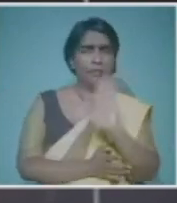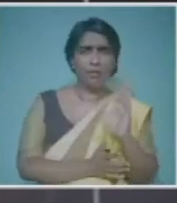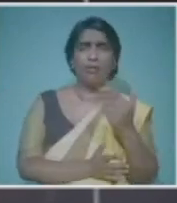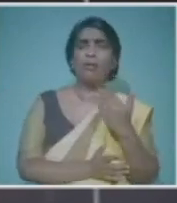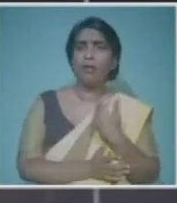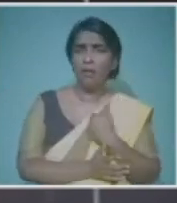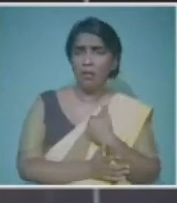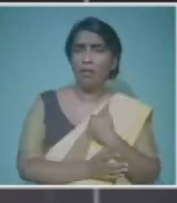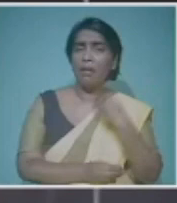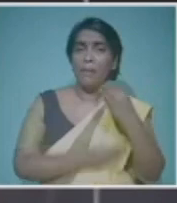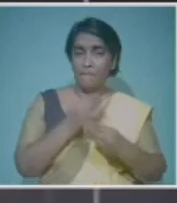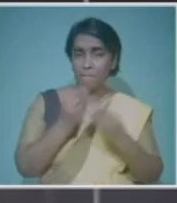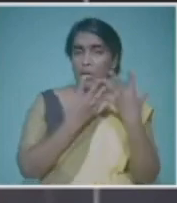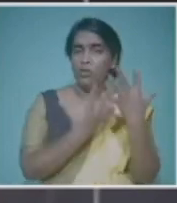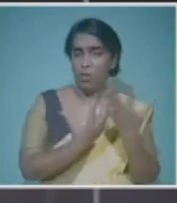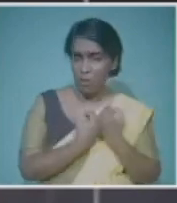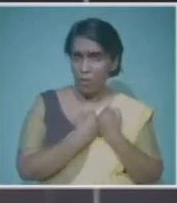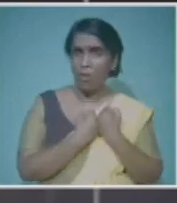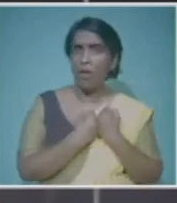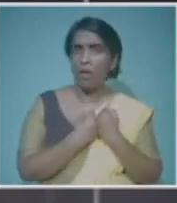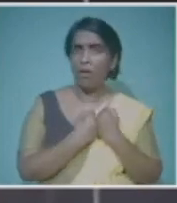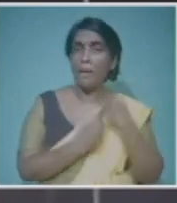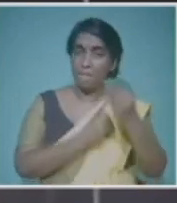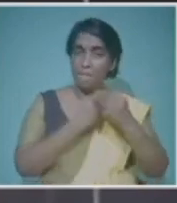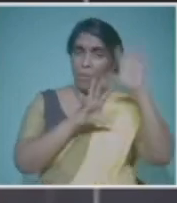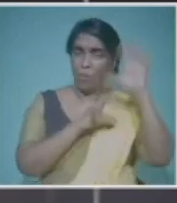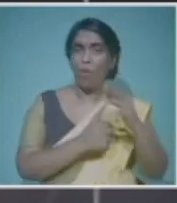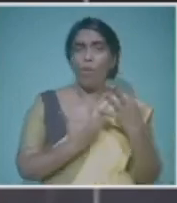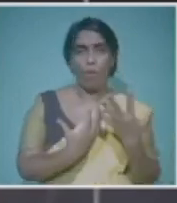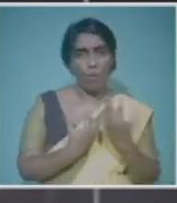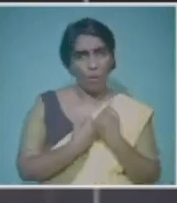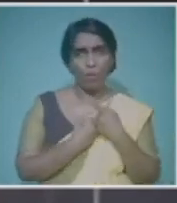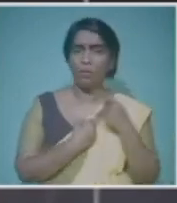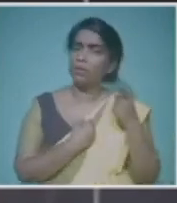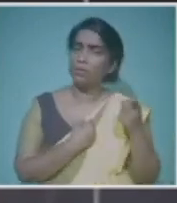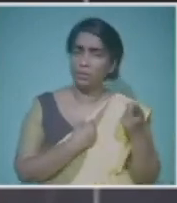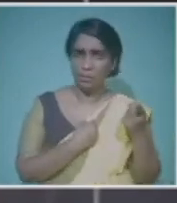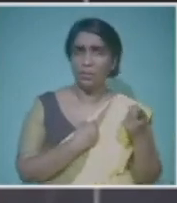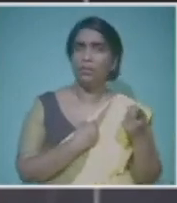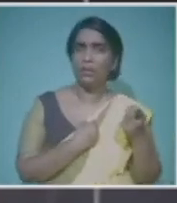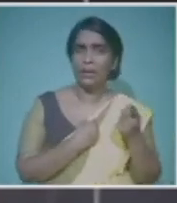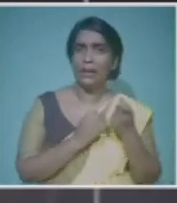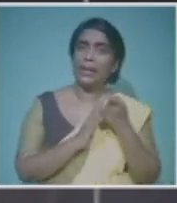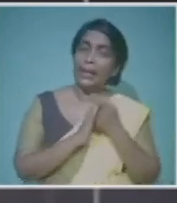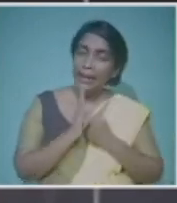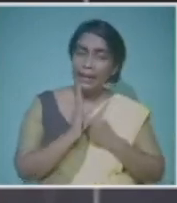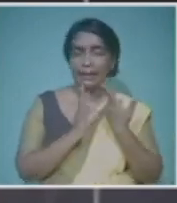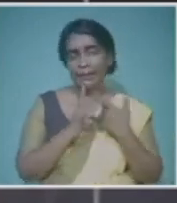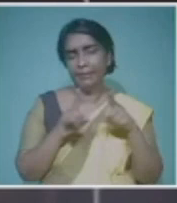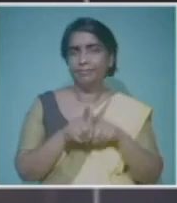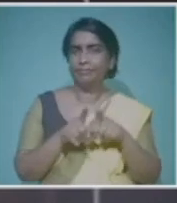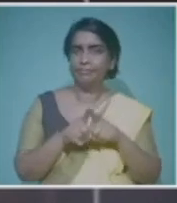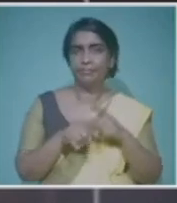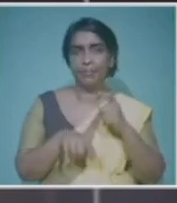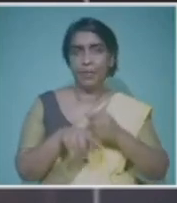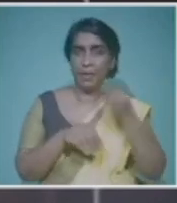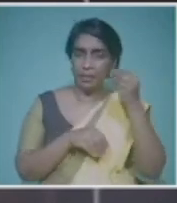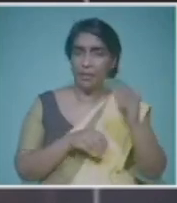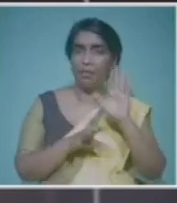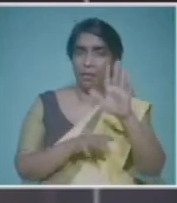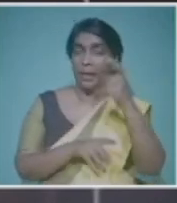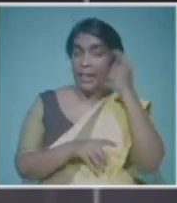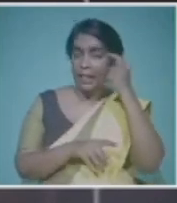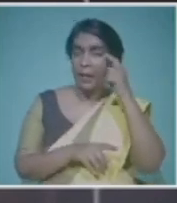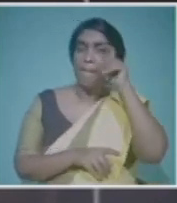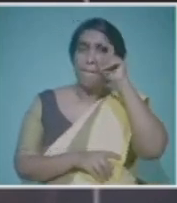අපිට ආයෝජන අවශ්‍යයි. ආයෝජන අවශ්‍ය නිසා අපි මේකට කොන්දේසි සහිතව ඒක දෙනවා. නමුත් කල්පනා